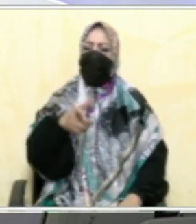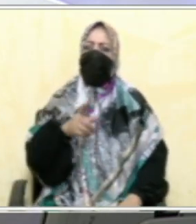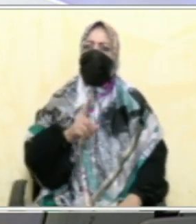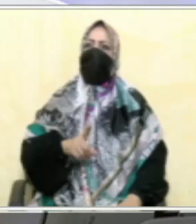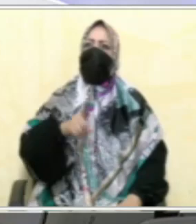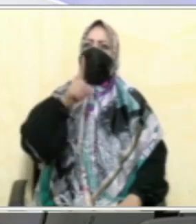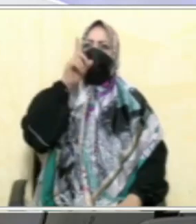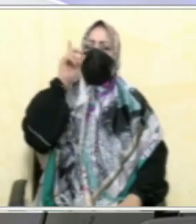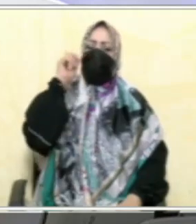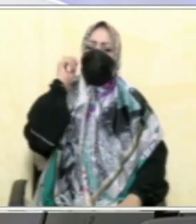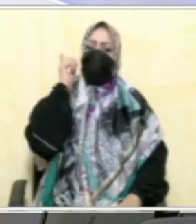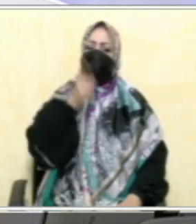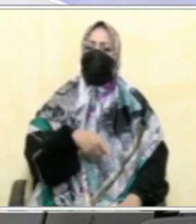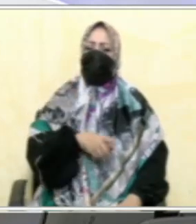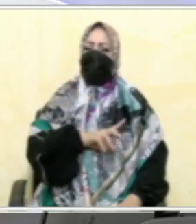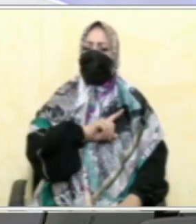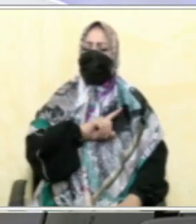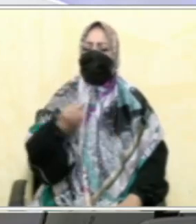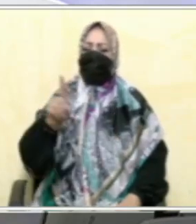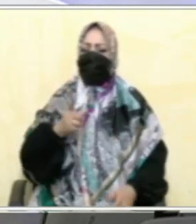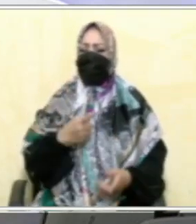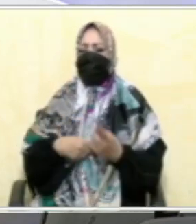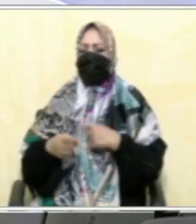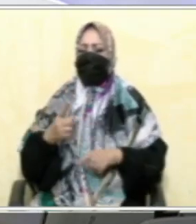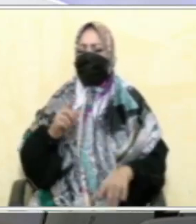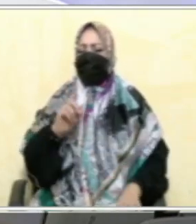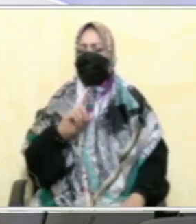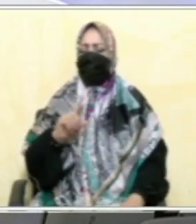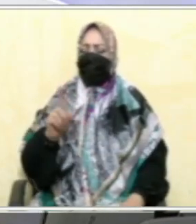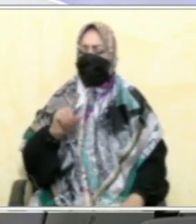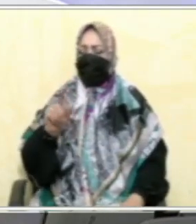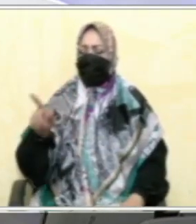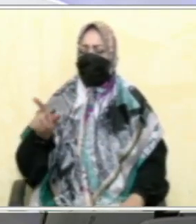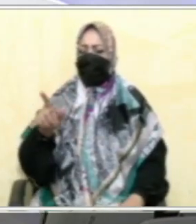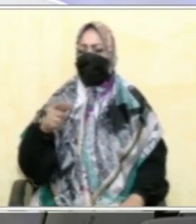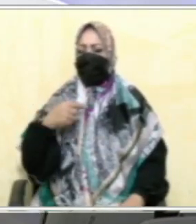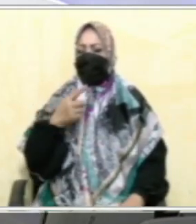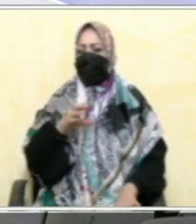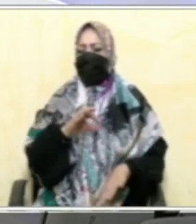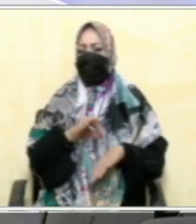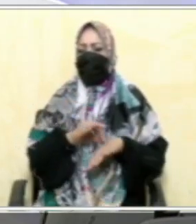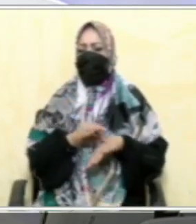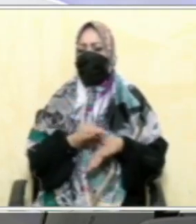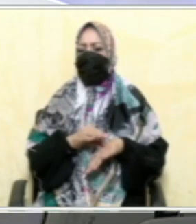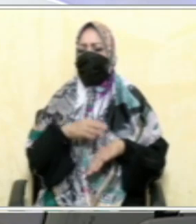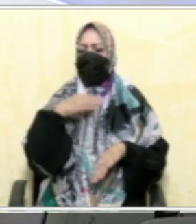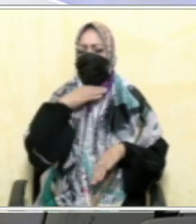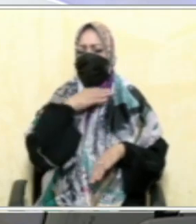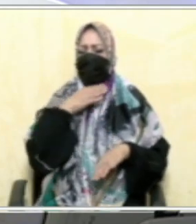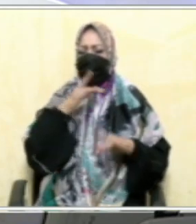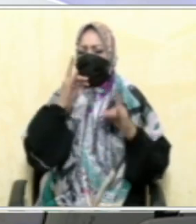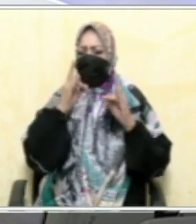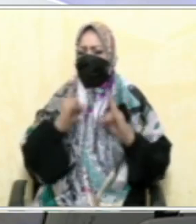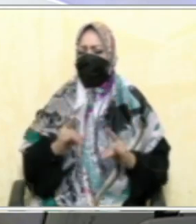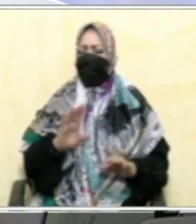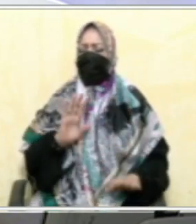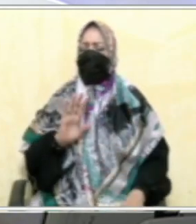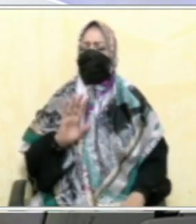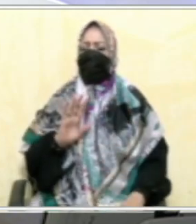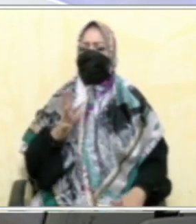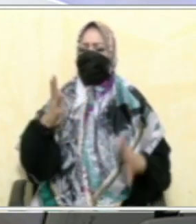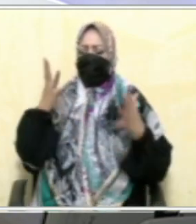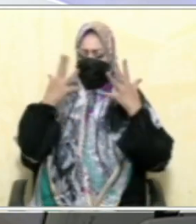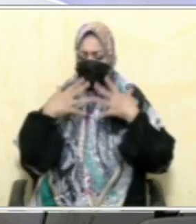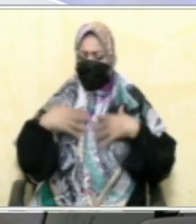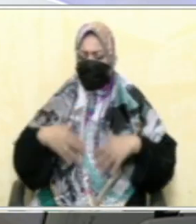يضحي، وهذا مطلوب شرعا، بشاة سليمة من جميع العيوب المجزئة أو غير المجزئة. يا سيدي أنت لقيت